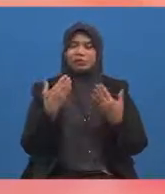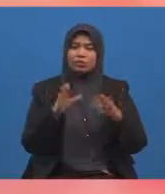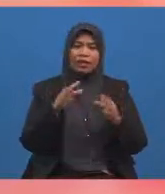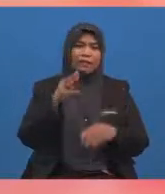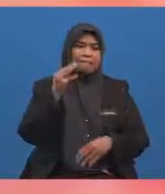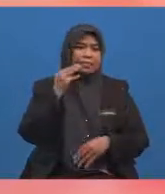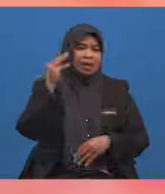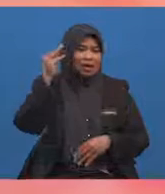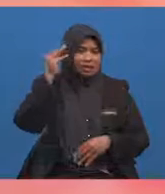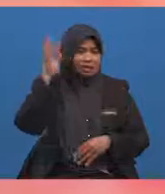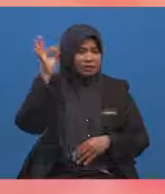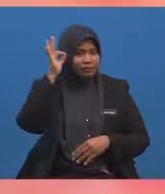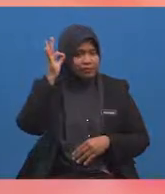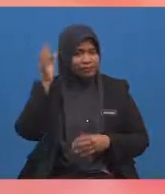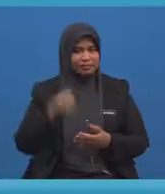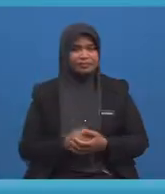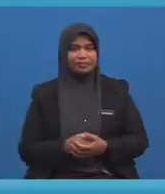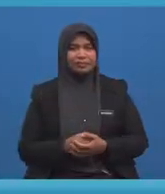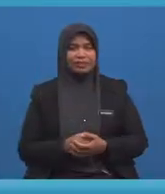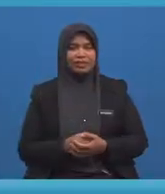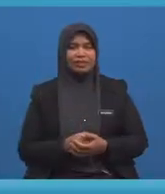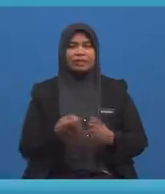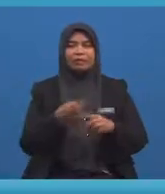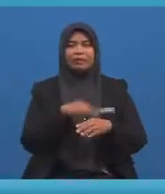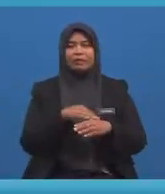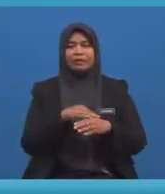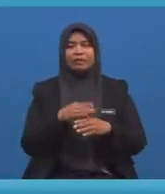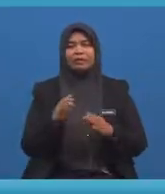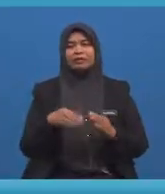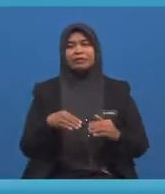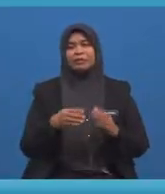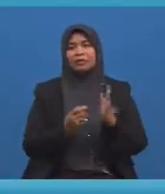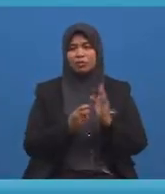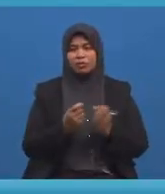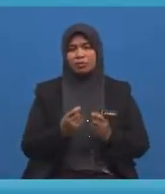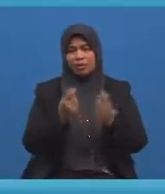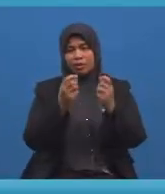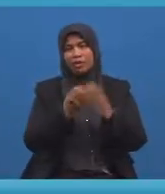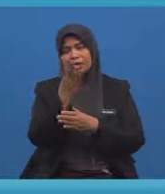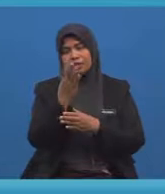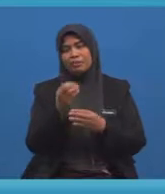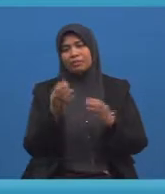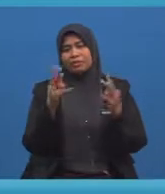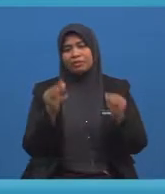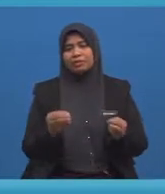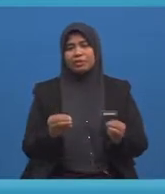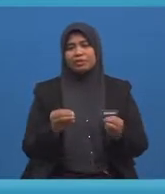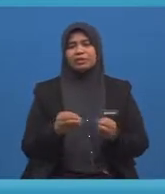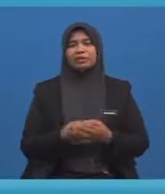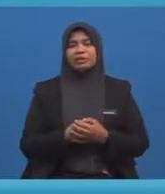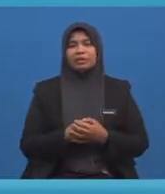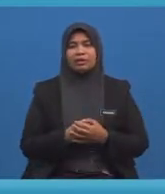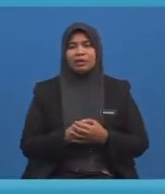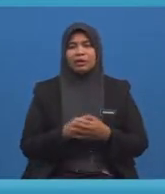segi pemikiran mereka. Daripada peringkat pertumbuhan manusia yang ditunjukkan,